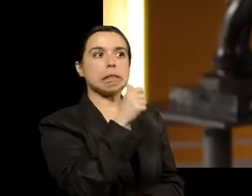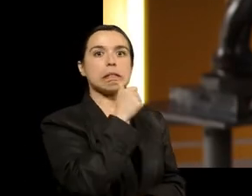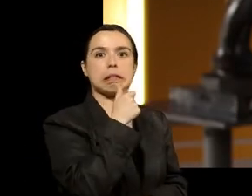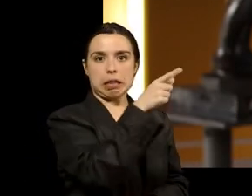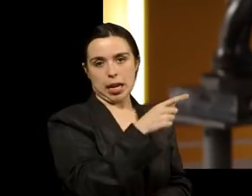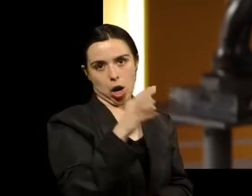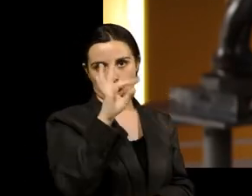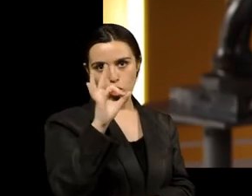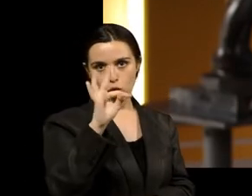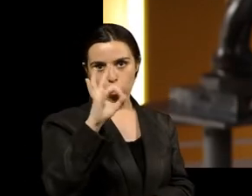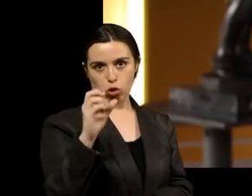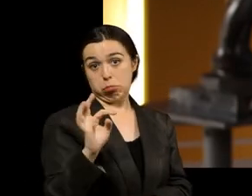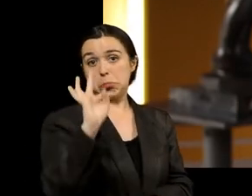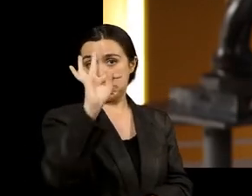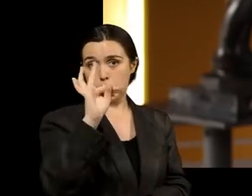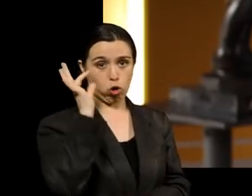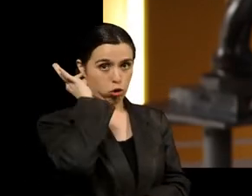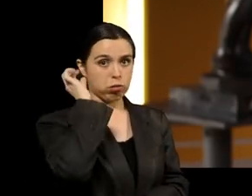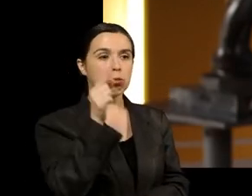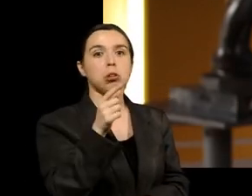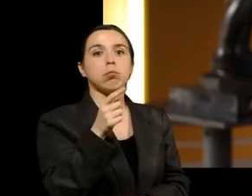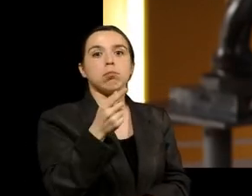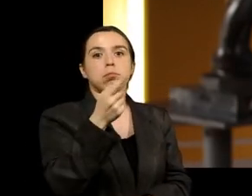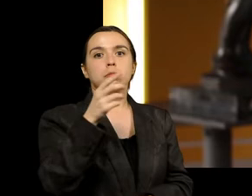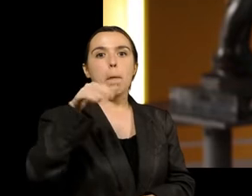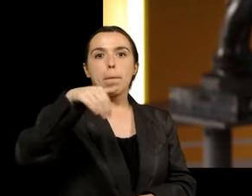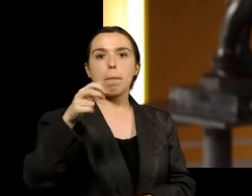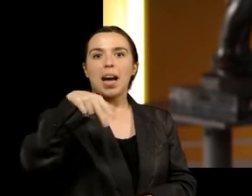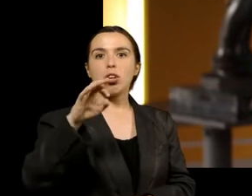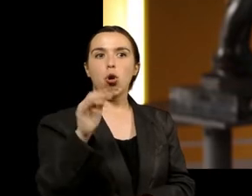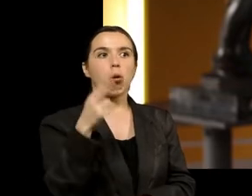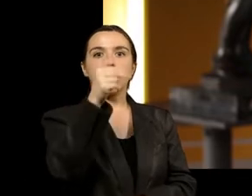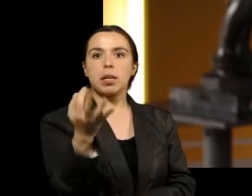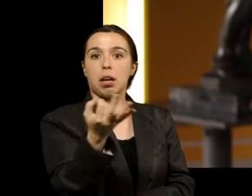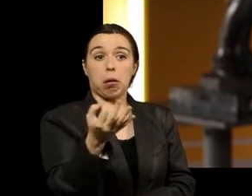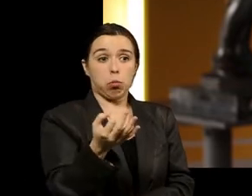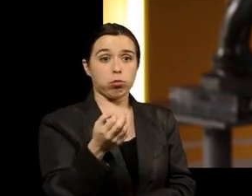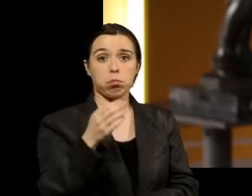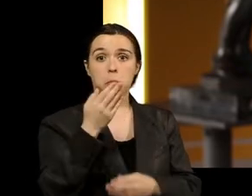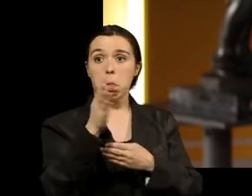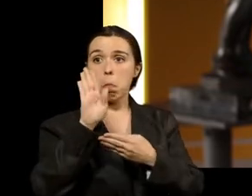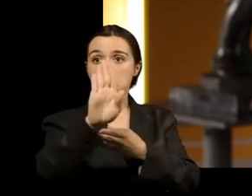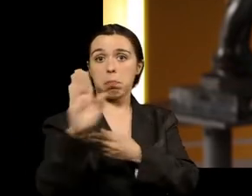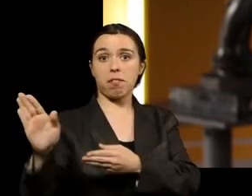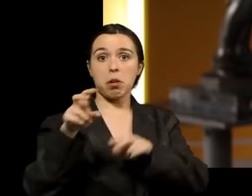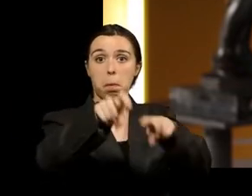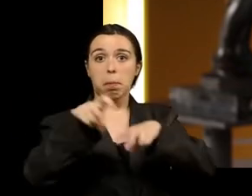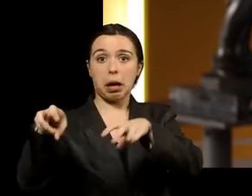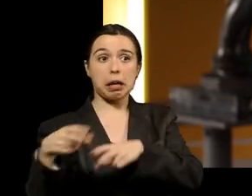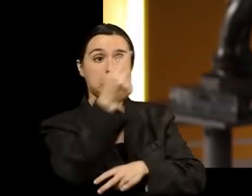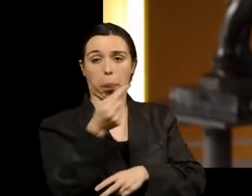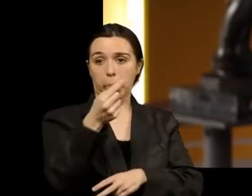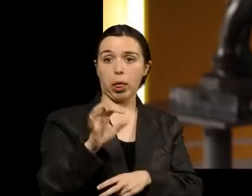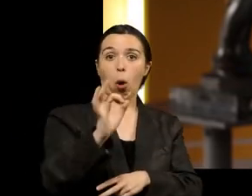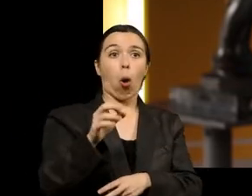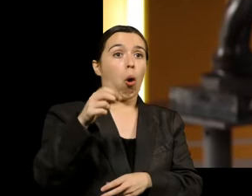que tenia propers, des dels pagesos que tenia davant de casa seva fins les dones de casa seva. Tenim molts dibuixos on surten la Totot